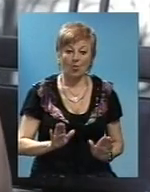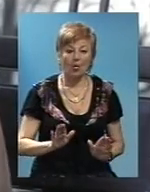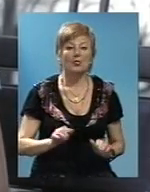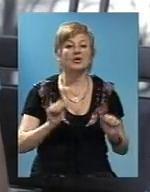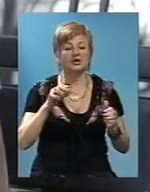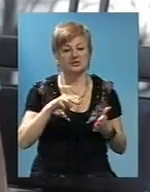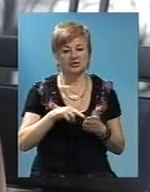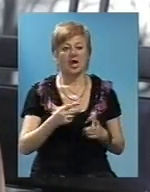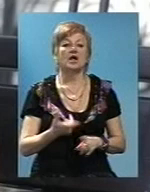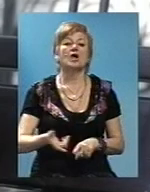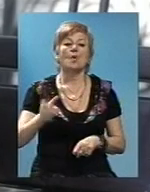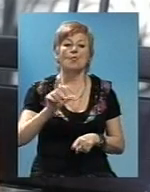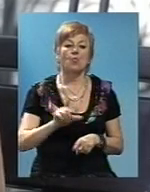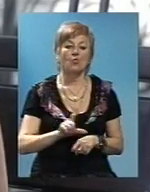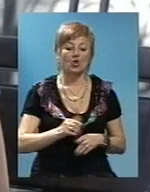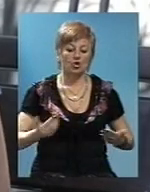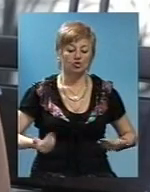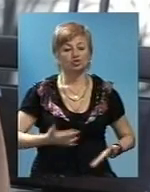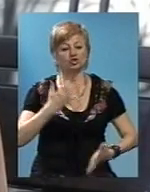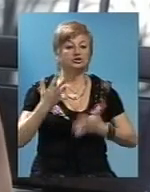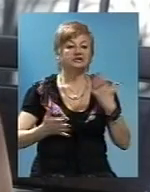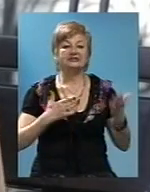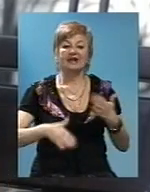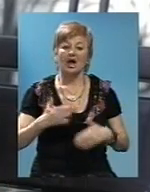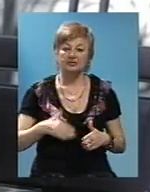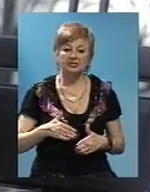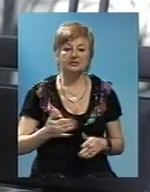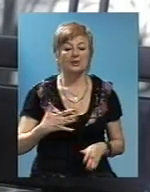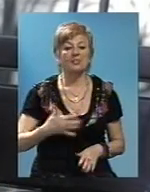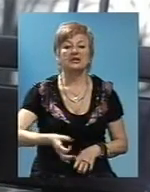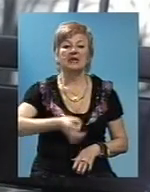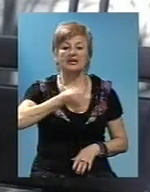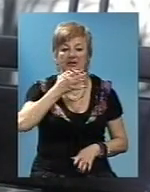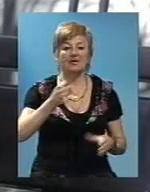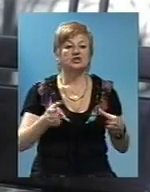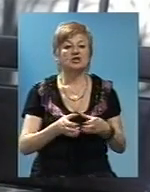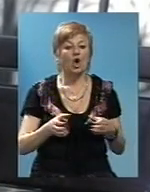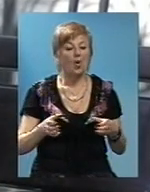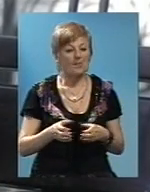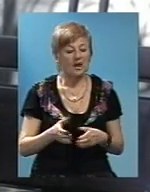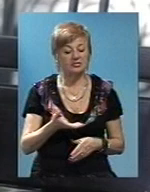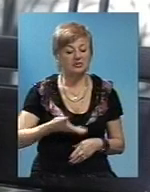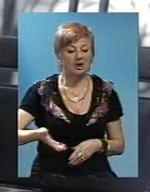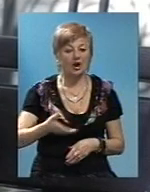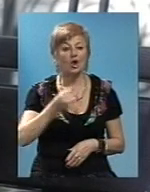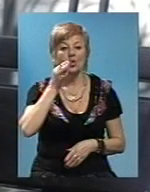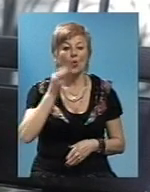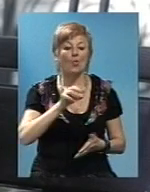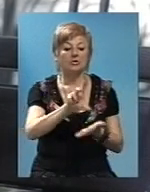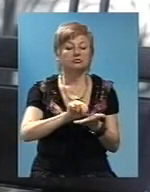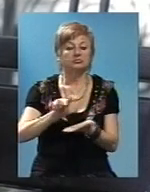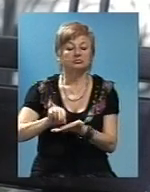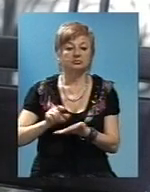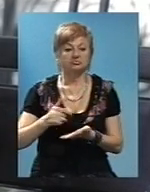стала более жизнерадостной, наверное. Мне очень нравится наша команда, и опыт, который я получила,